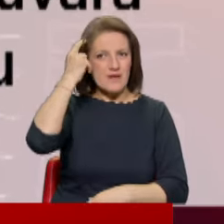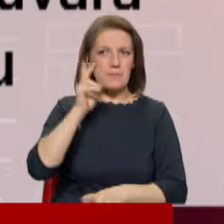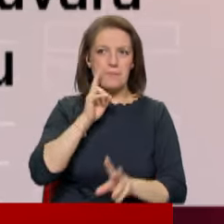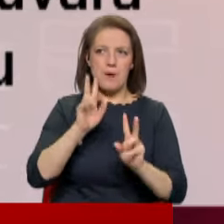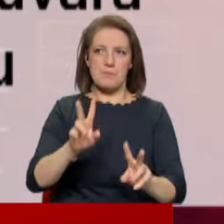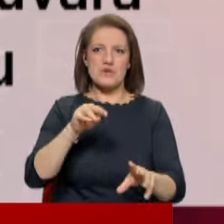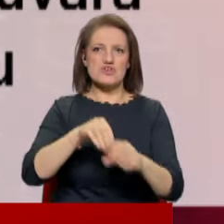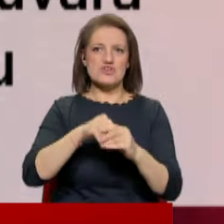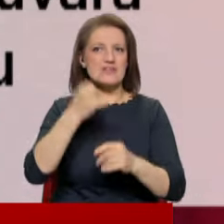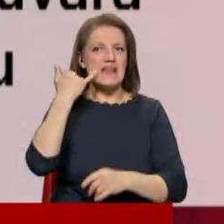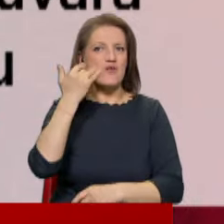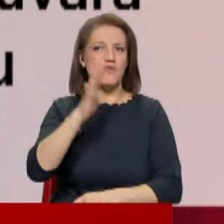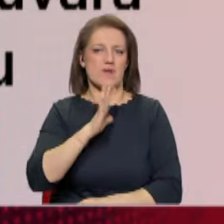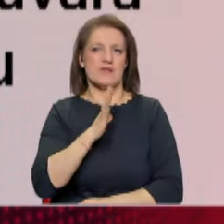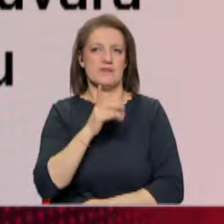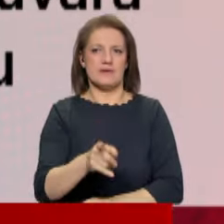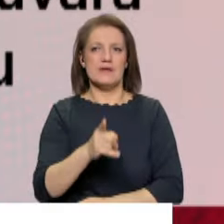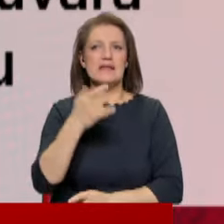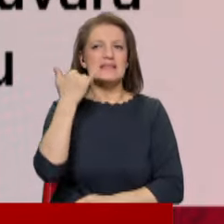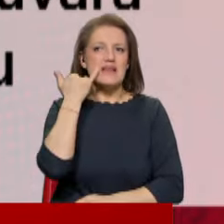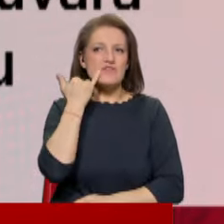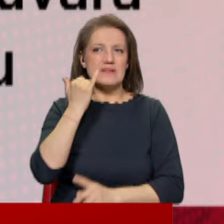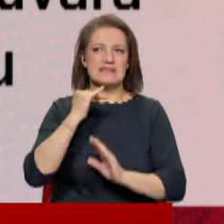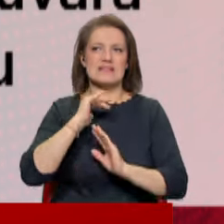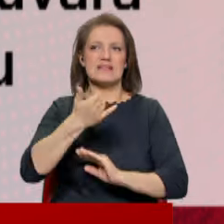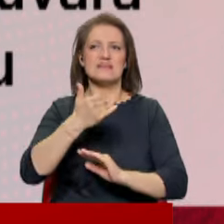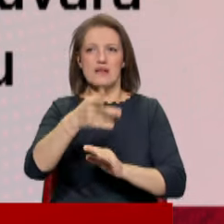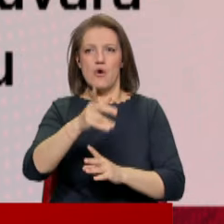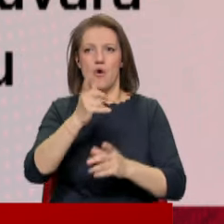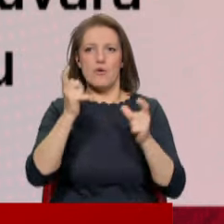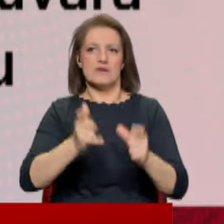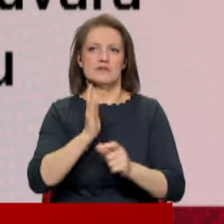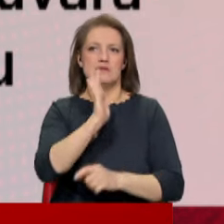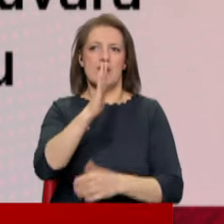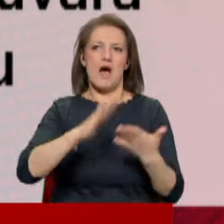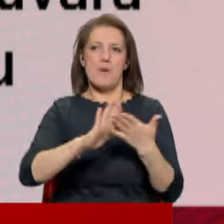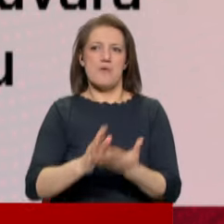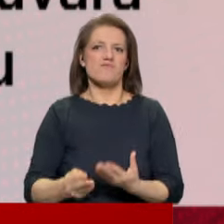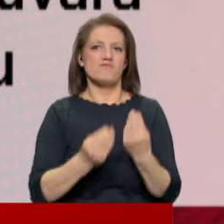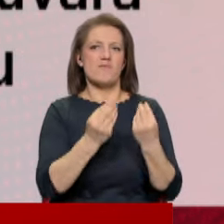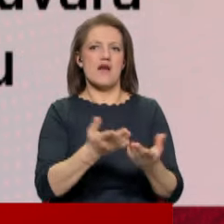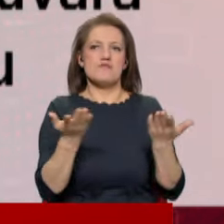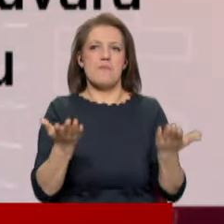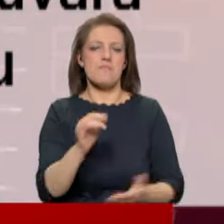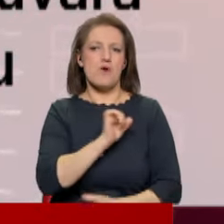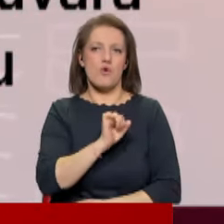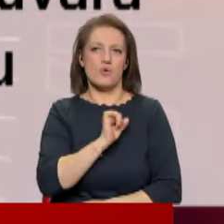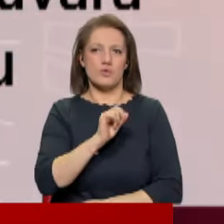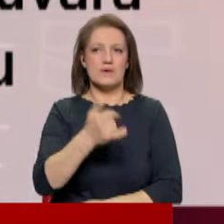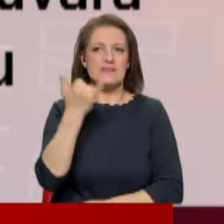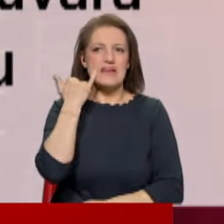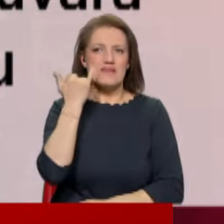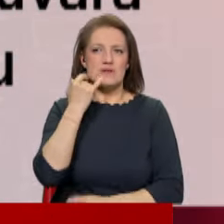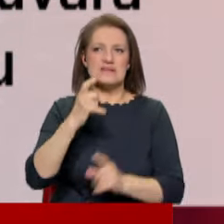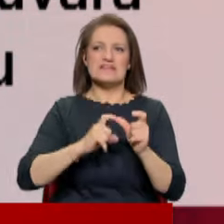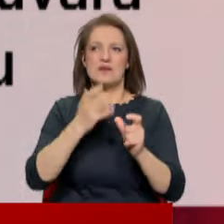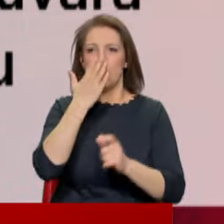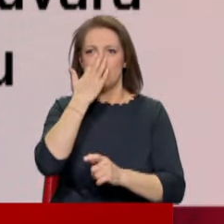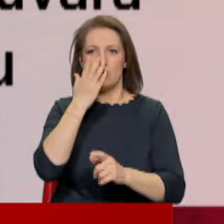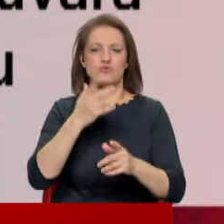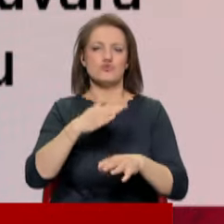bakmak için aldığı cep telefonu vardı. Telefonu taksiyle olay yerine gidecek olan arkadaşıma verdim ancak korktu. Telefonu sitenin